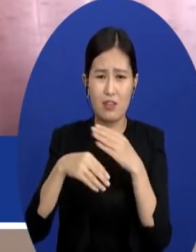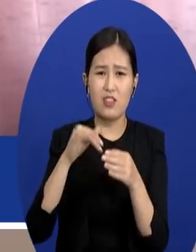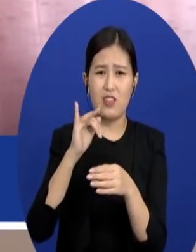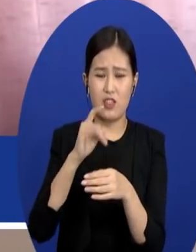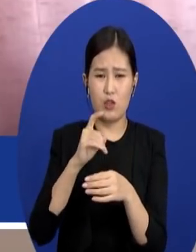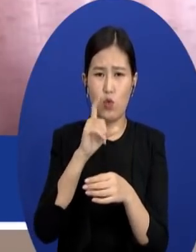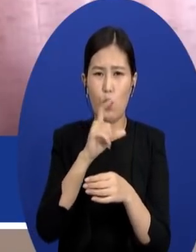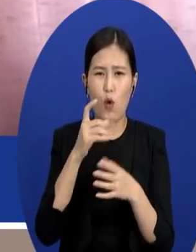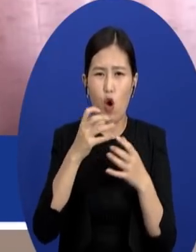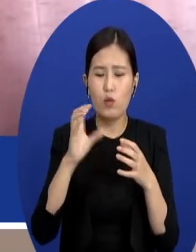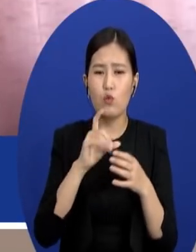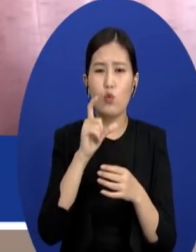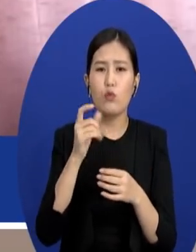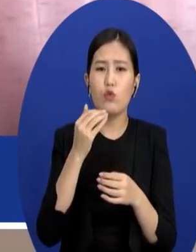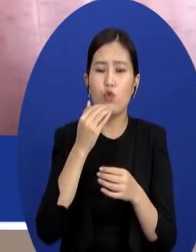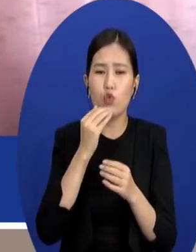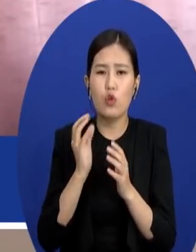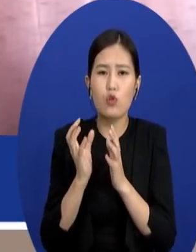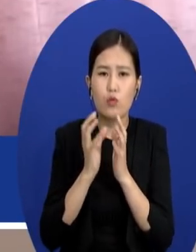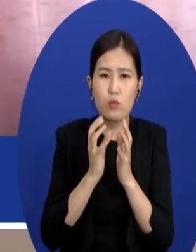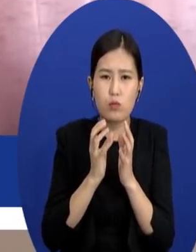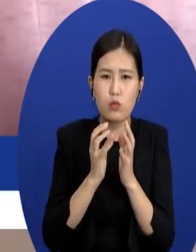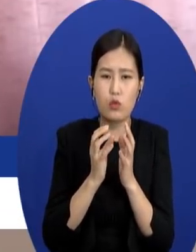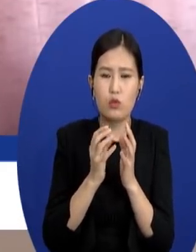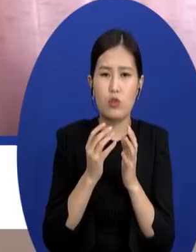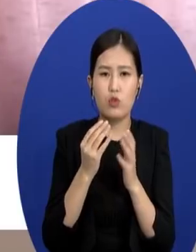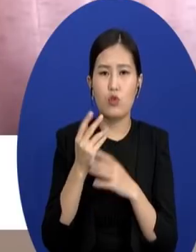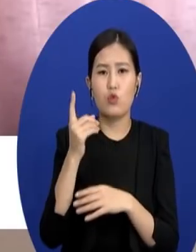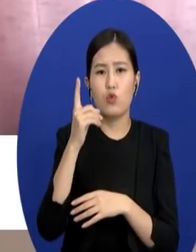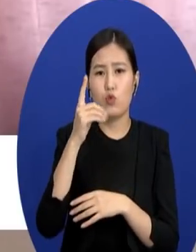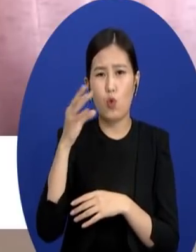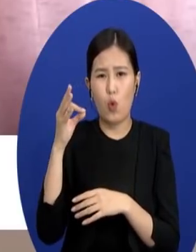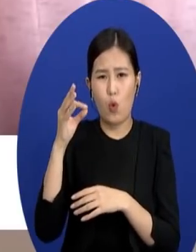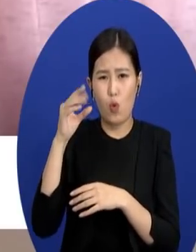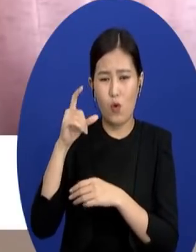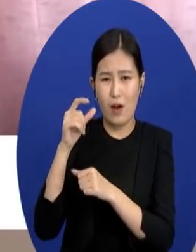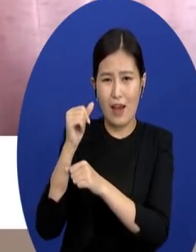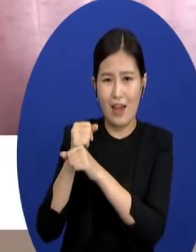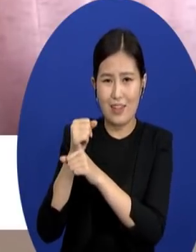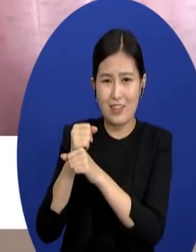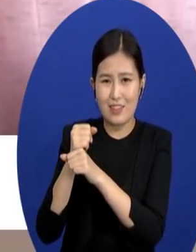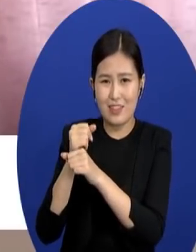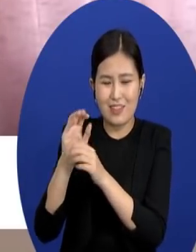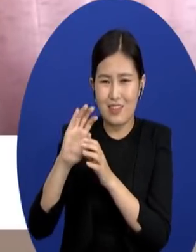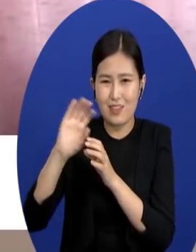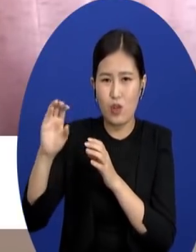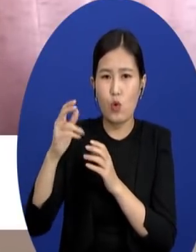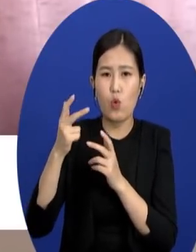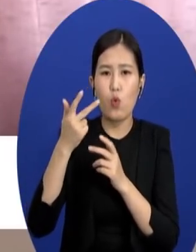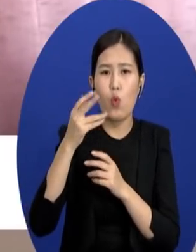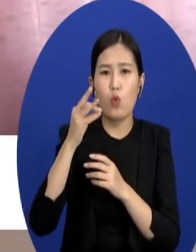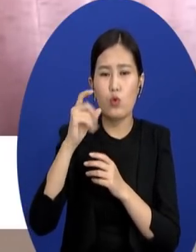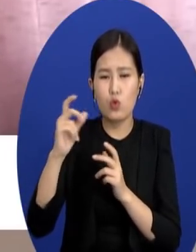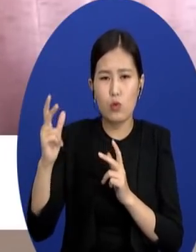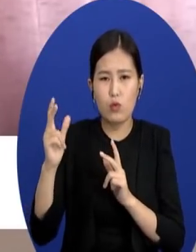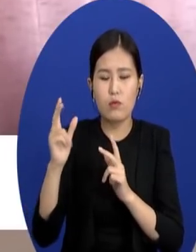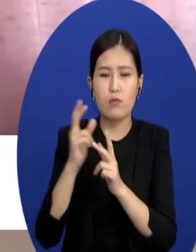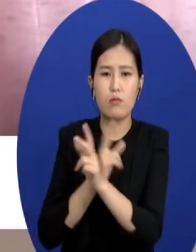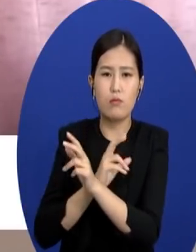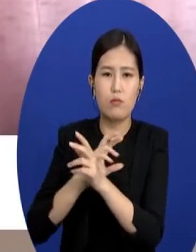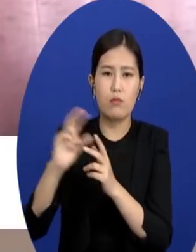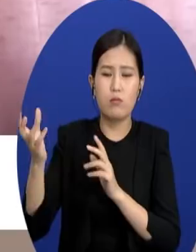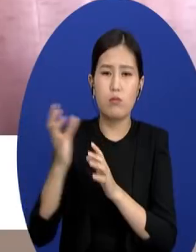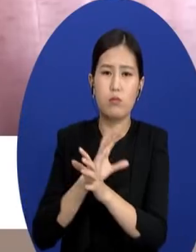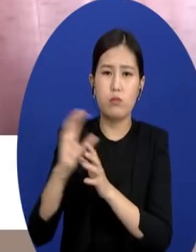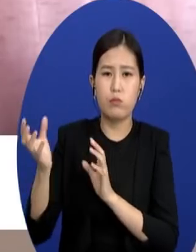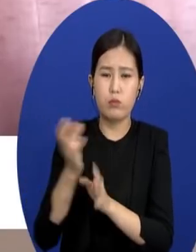нэгсэндээ 100% хүн ажиллаж байхад 30-40 хүнийг ингэж ээлж сэлгээгээр ажиллуулад бага багаар эргэлтэнд оруулаад